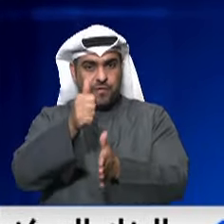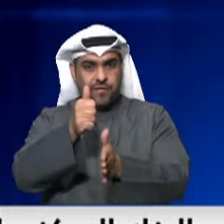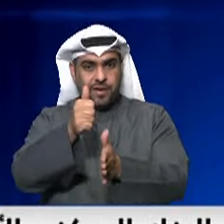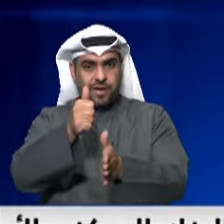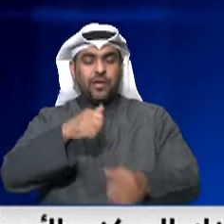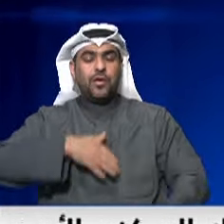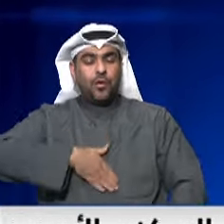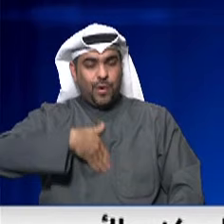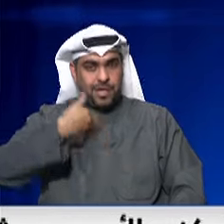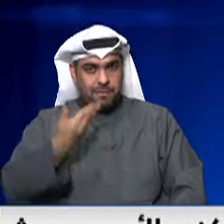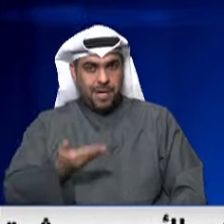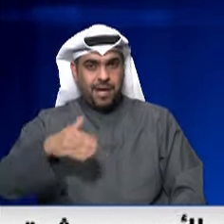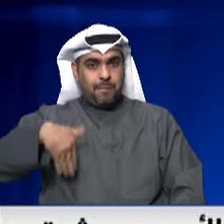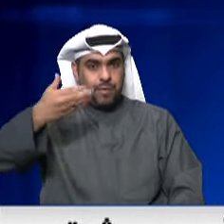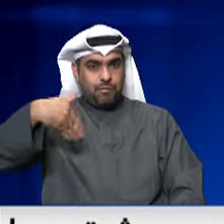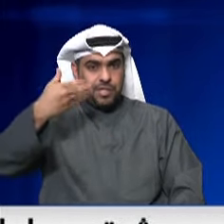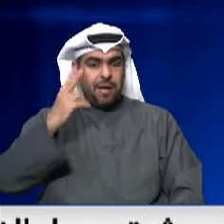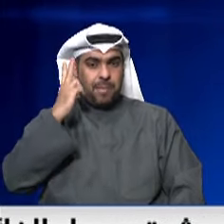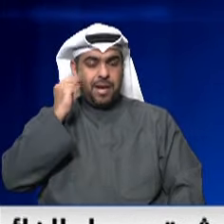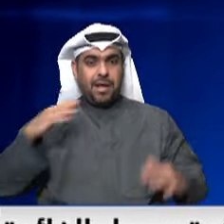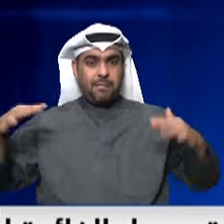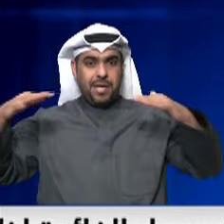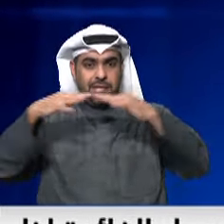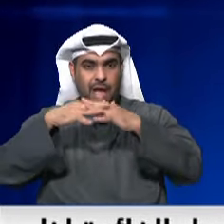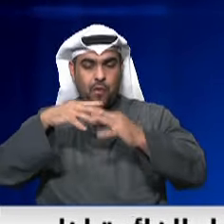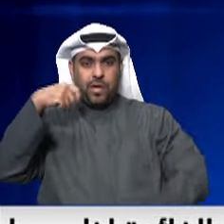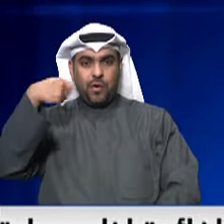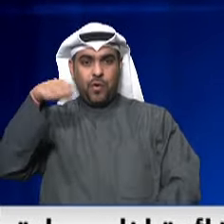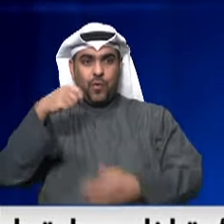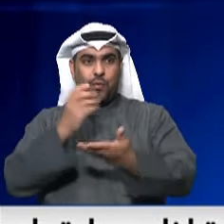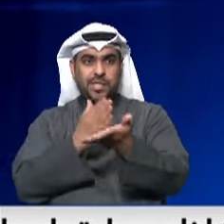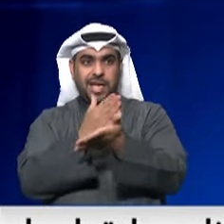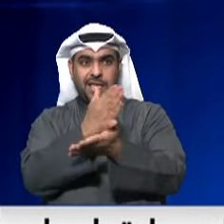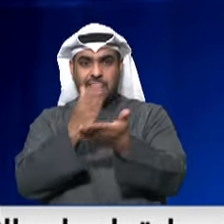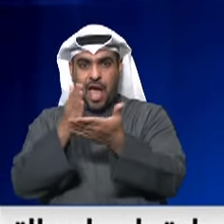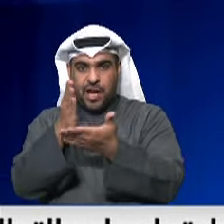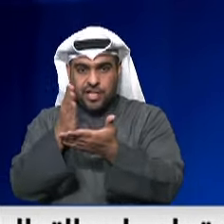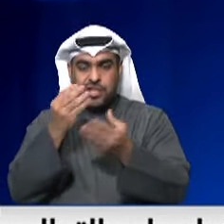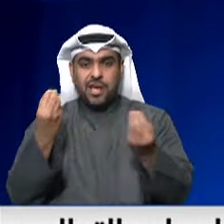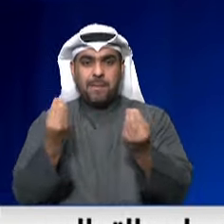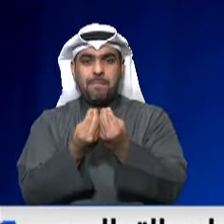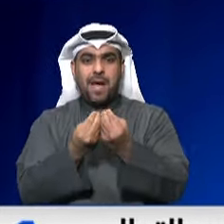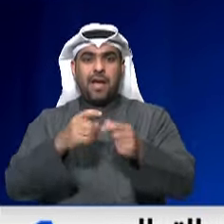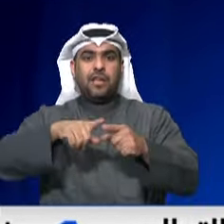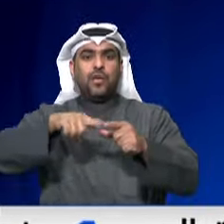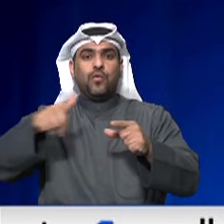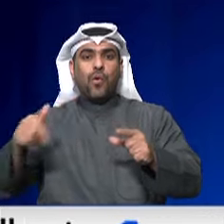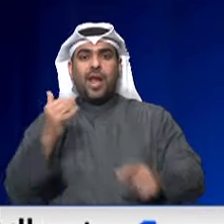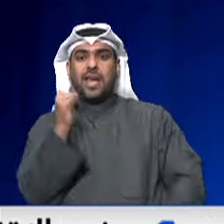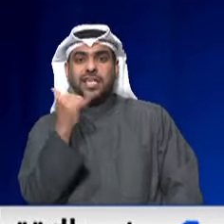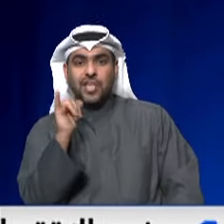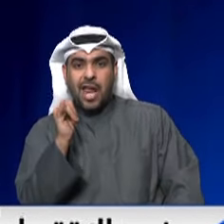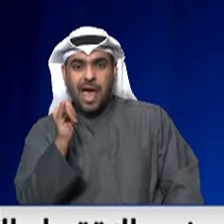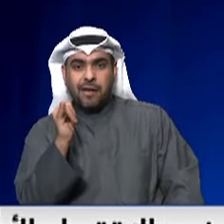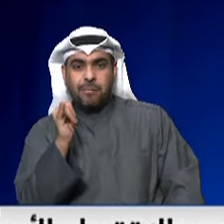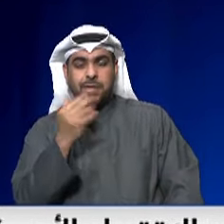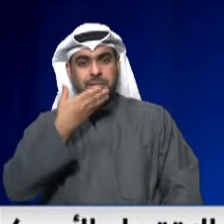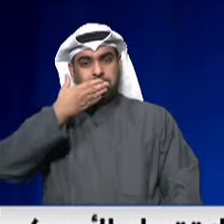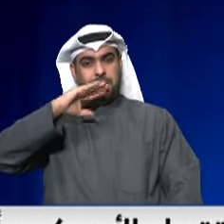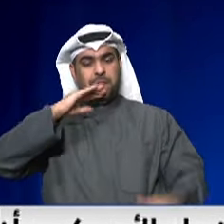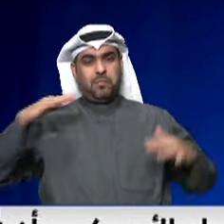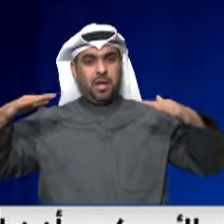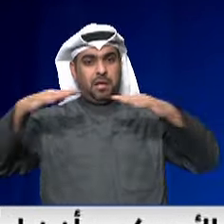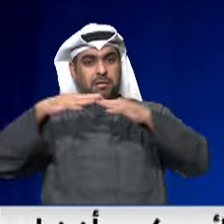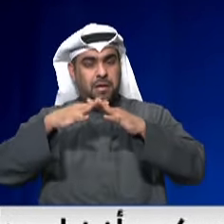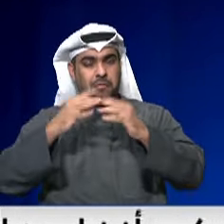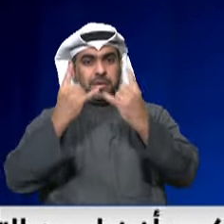والتطلع للعمل المشترك بما يسهم في تعزيز العلاقات الأخوية المتينة التي تربط دول مجلس التعاون، وكل